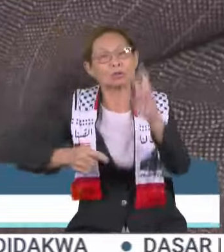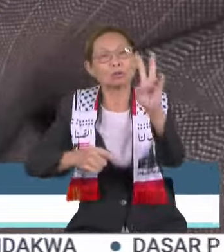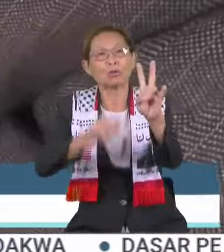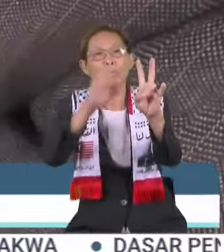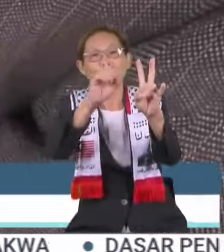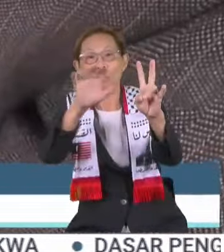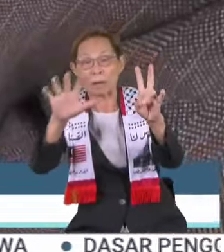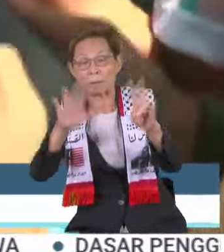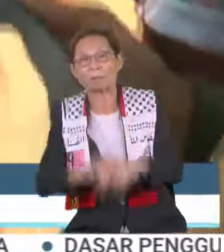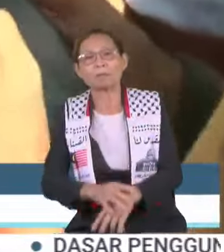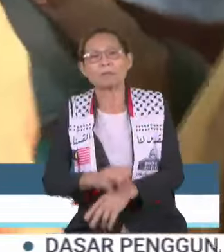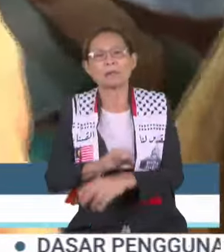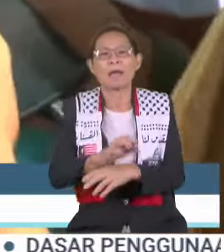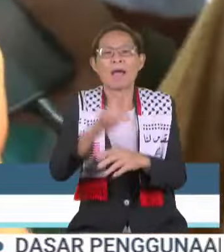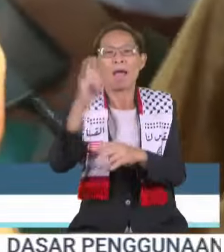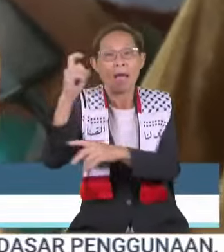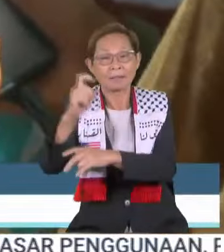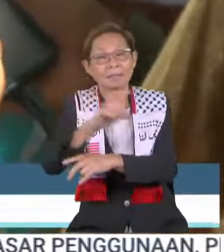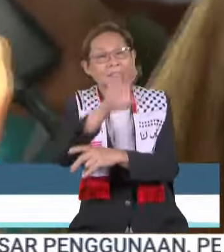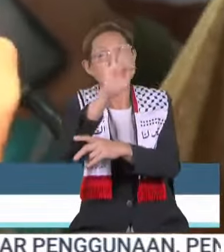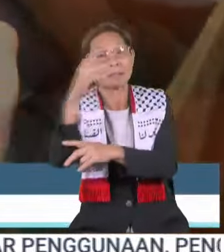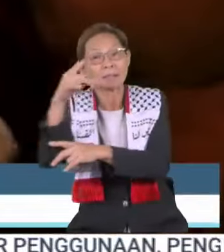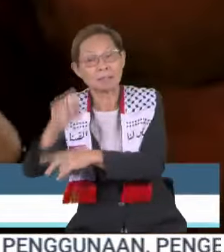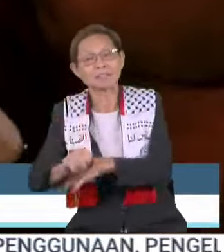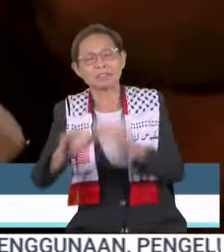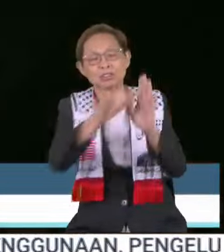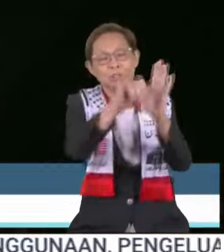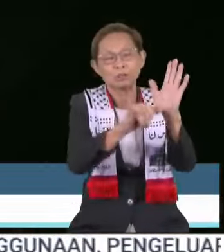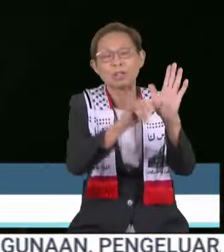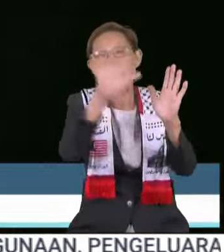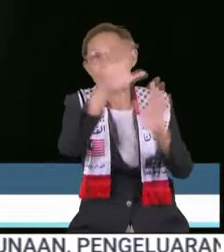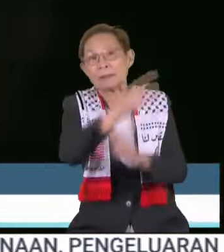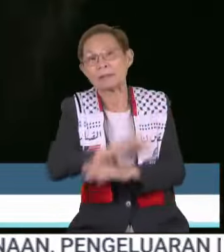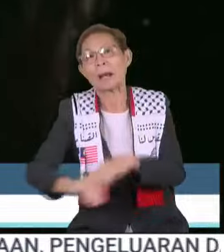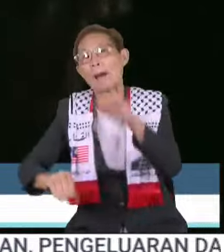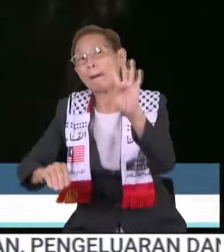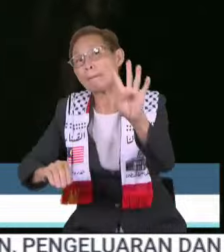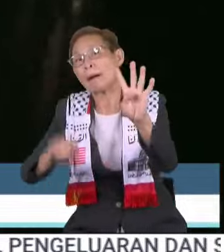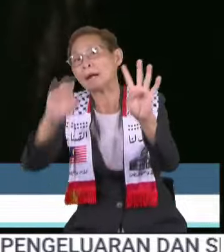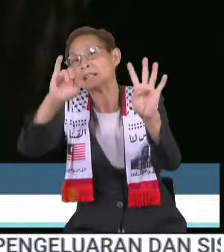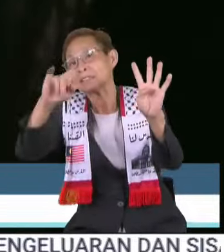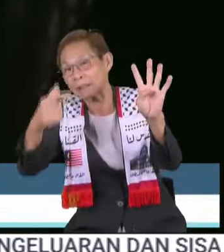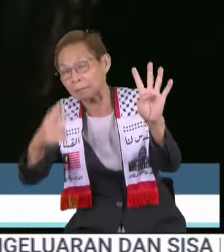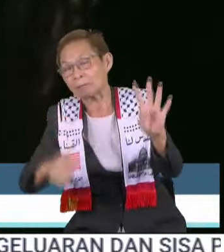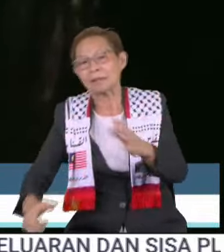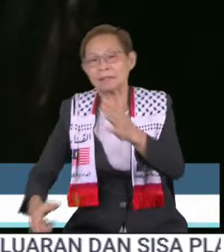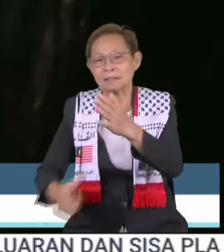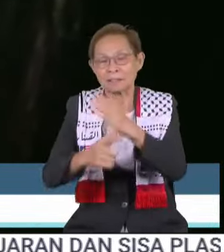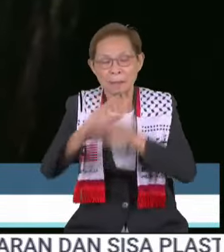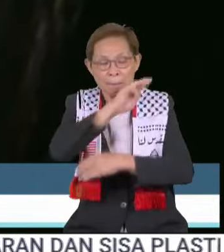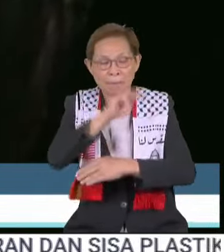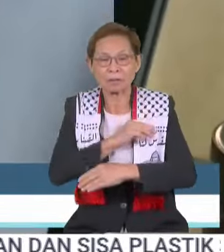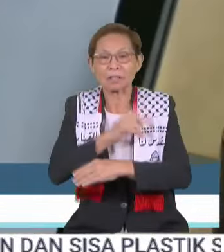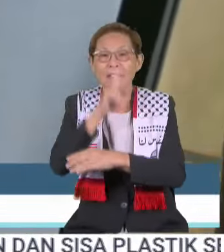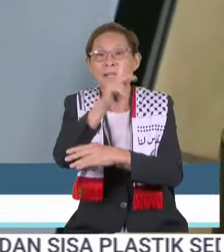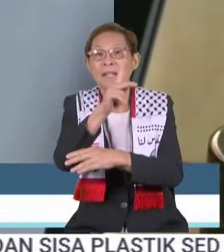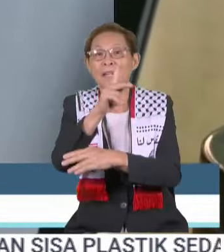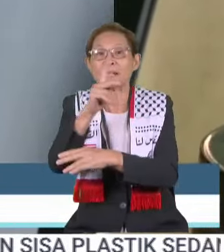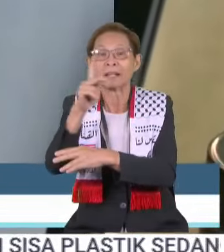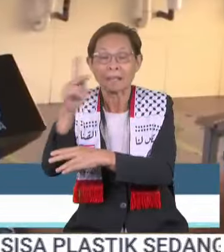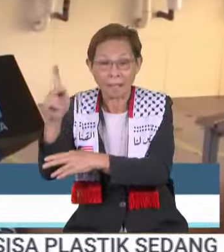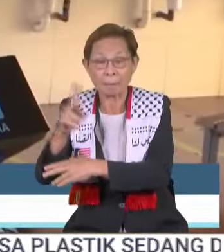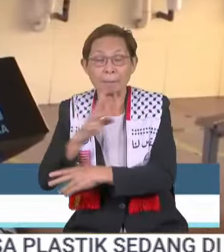705 kes, Platform X 9 kes, YouTube 5 dan 4 kes di Instagram. Timbalan Menteri Komunikasi Teo Ni Ching berkata